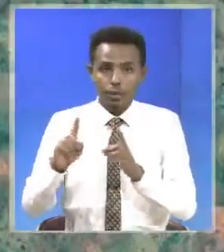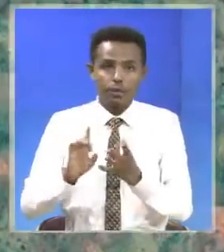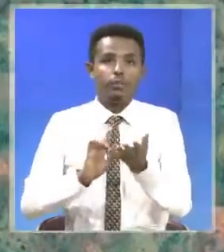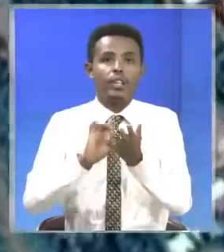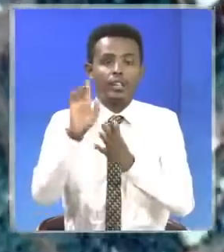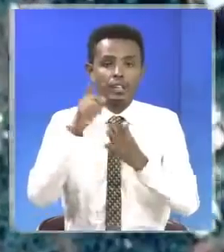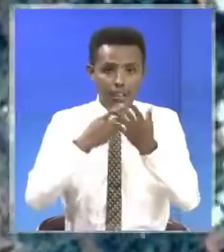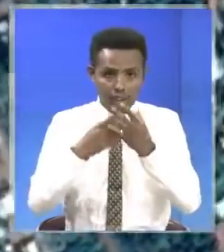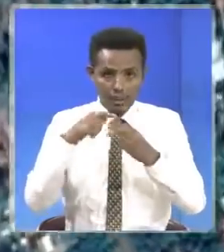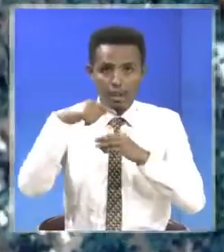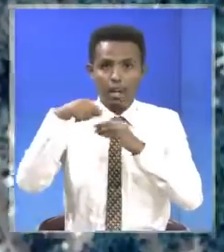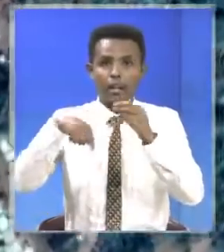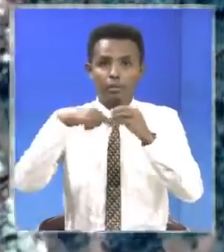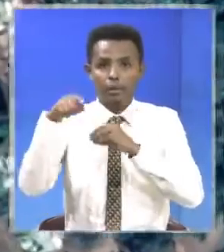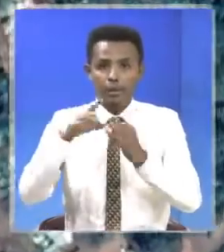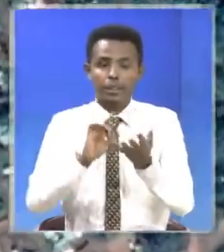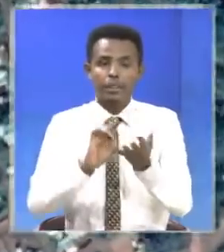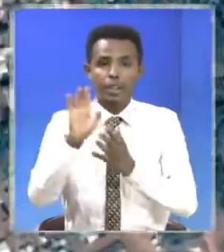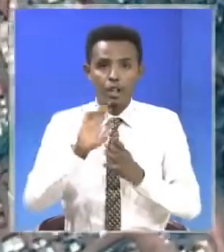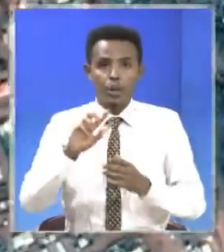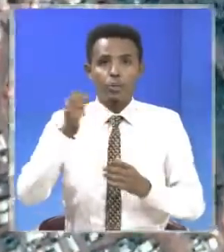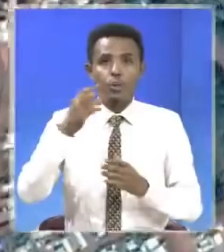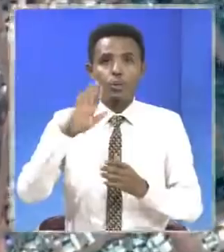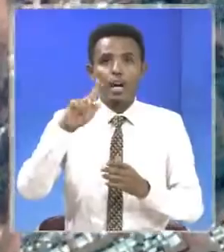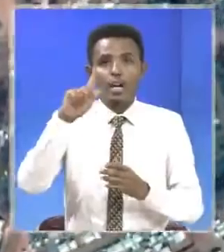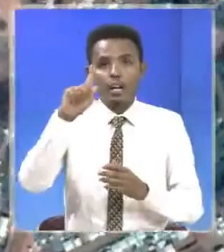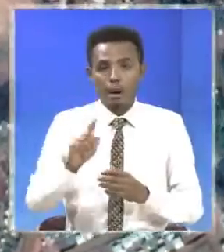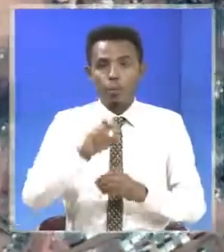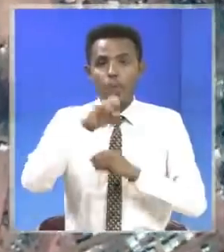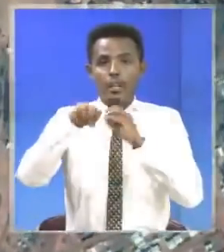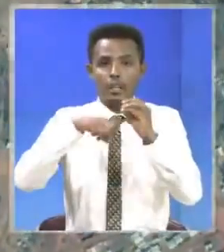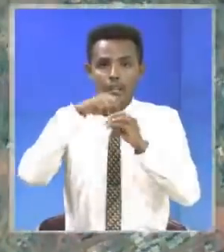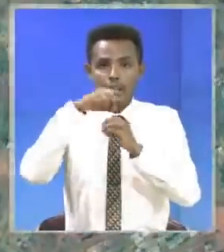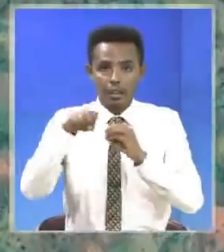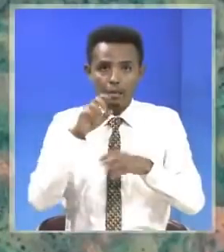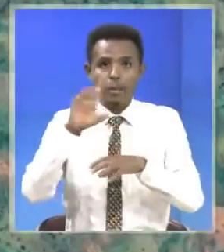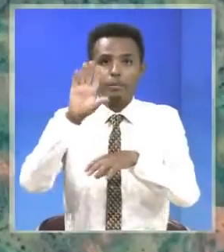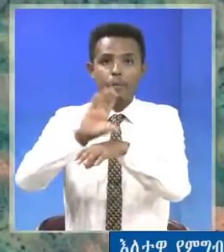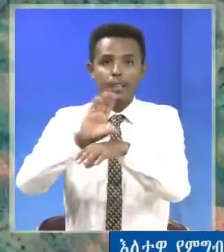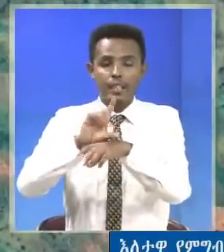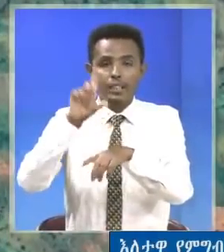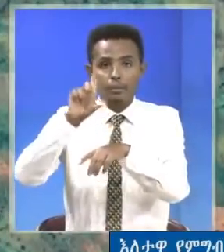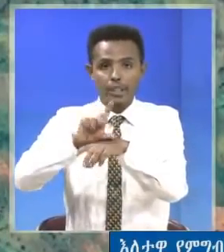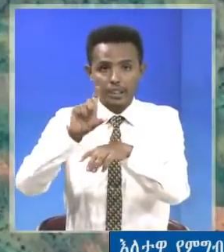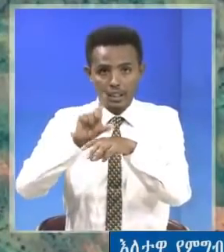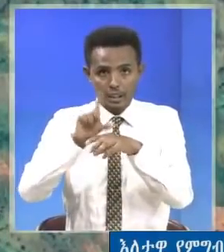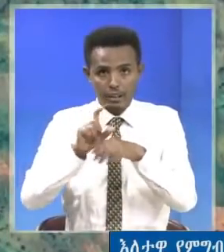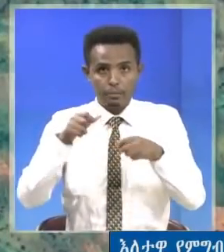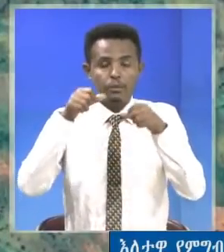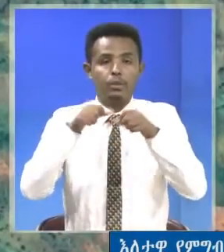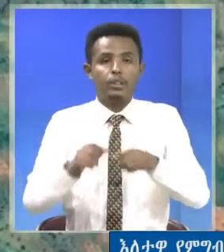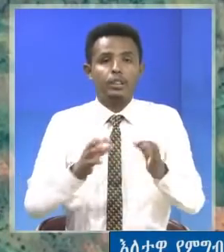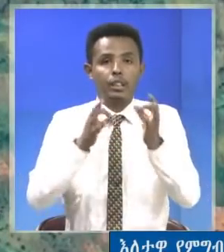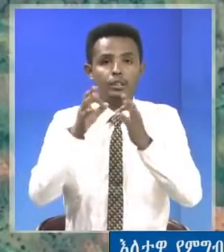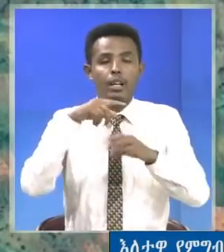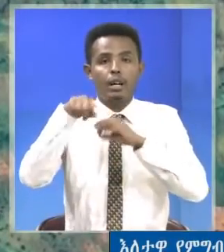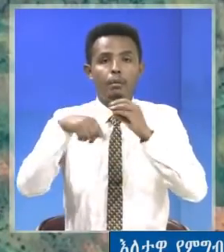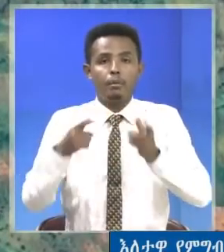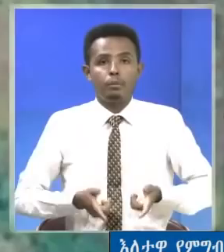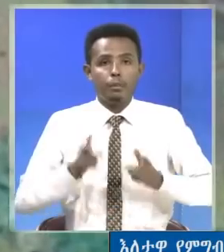የተፈናቀሉ ዜጎች በሆሮ ጉድሩ ወለጋ ቱሉጋና ከተማ በቤተክርስቲያንና መስጊዶች ተጠልለው እንደሚገኙ ተናግረዋል። የአካባቢው